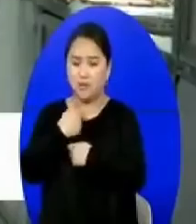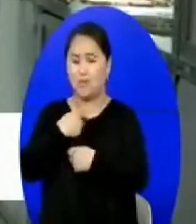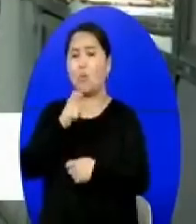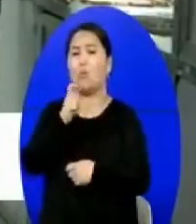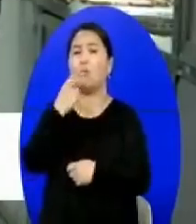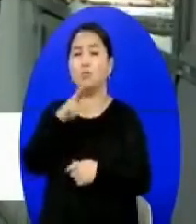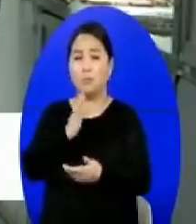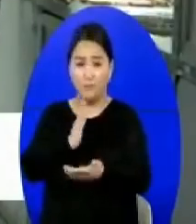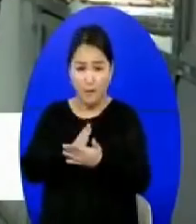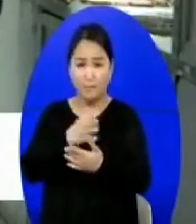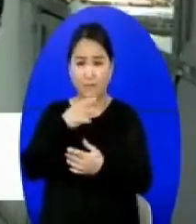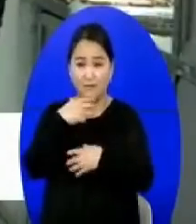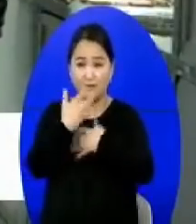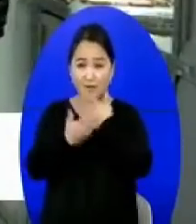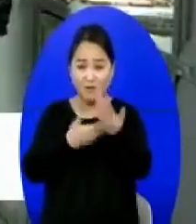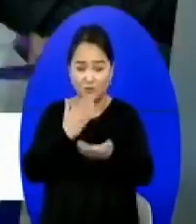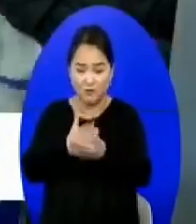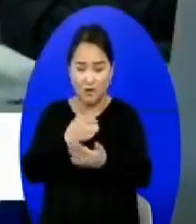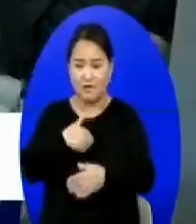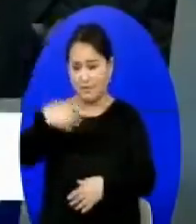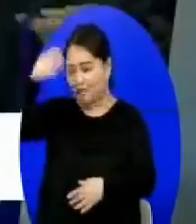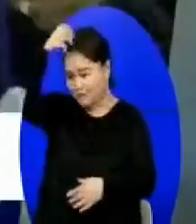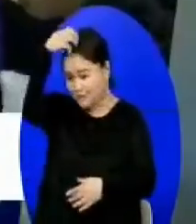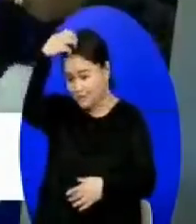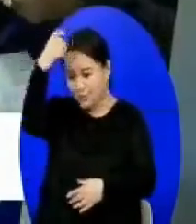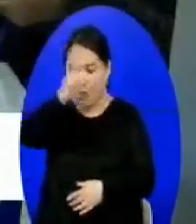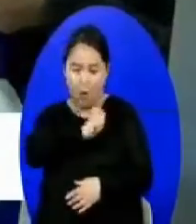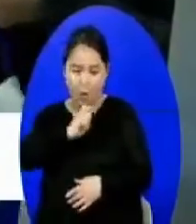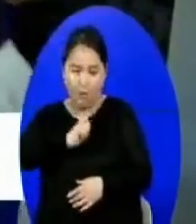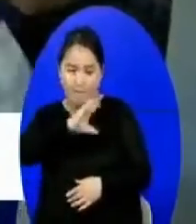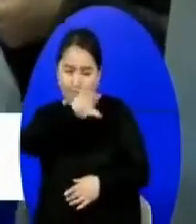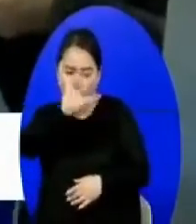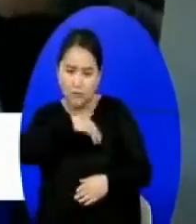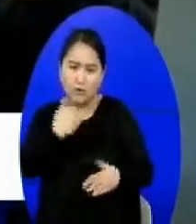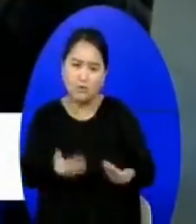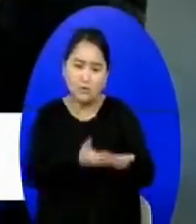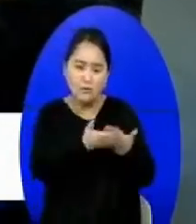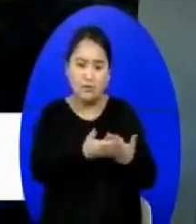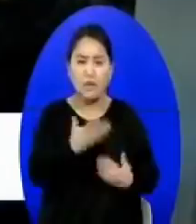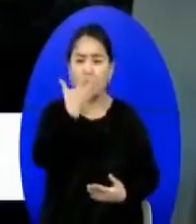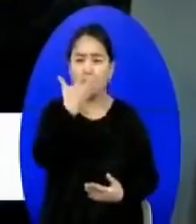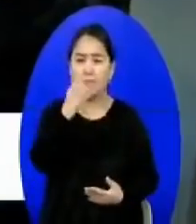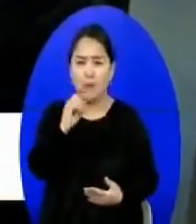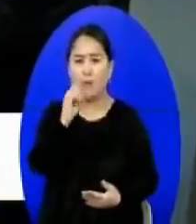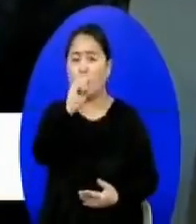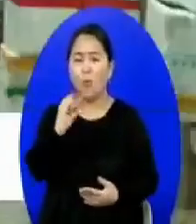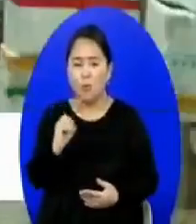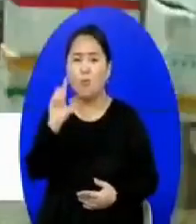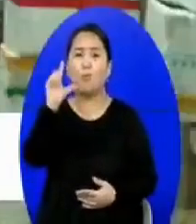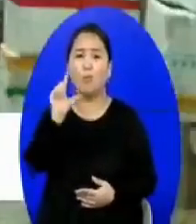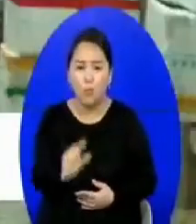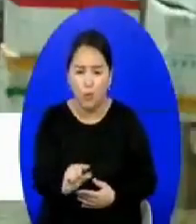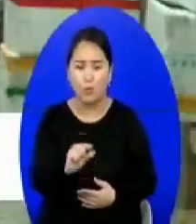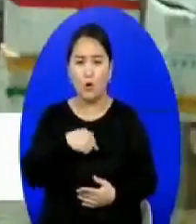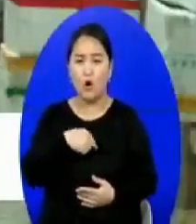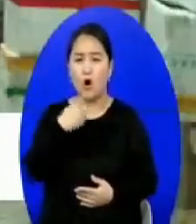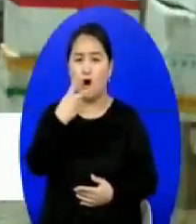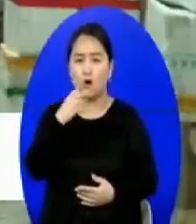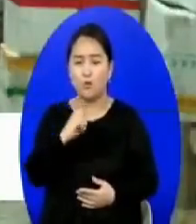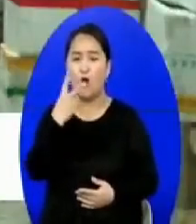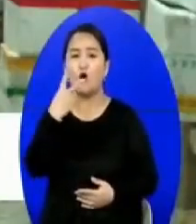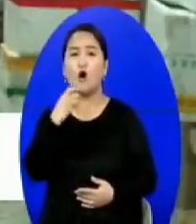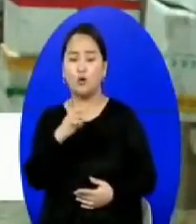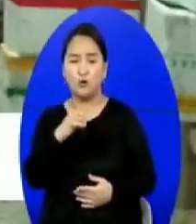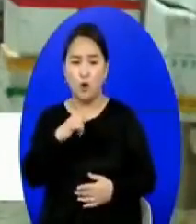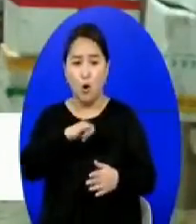хэлж байсан юм. Тиймээс засгийн газраас хувийн хөвчлөө дэмжин түрээсийн нөхцөлийг 50% бууруулж 2020 оны улсын төсөвт